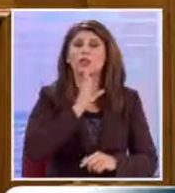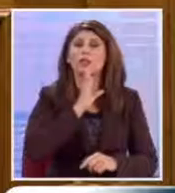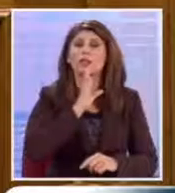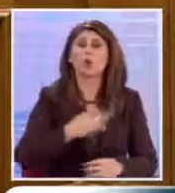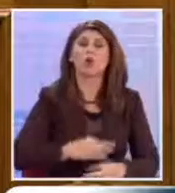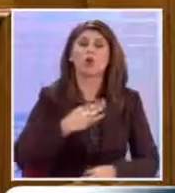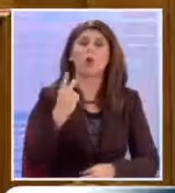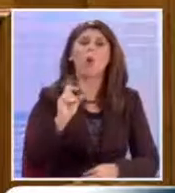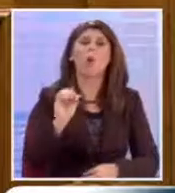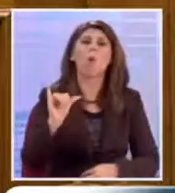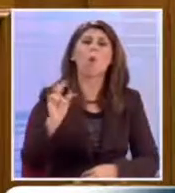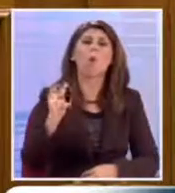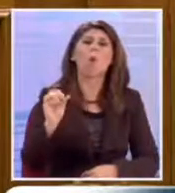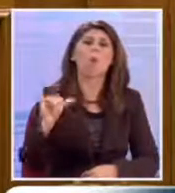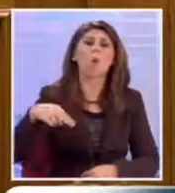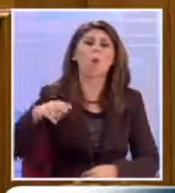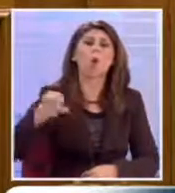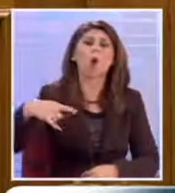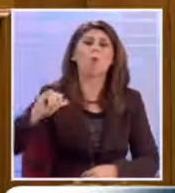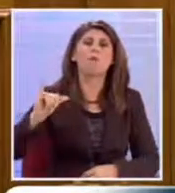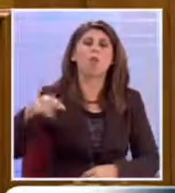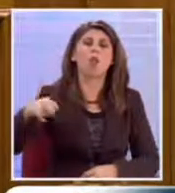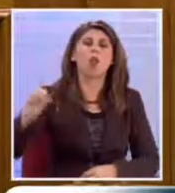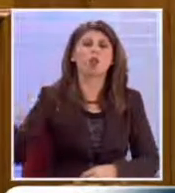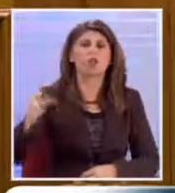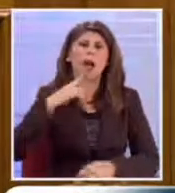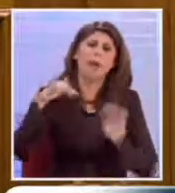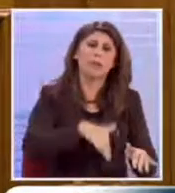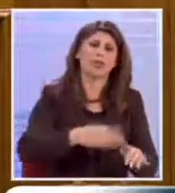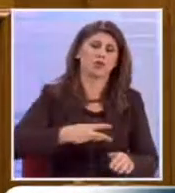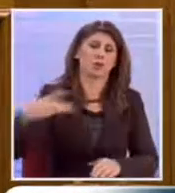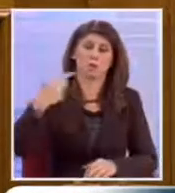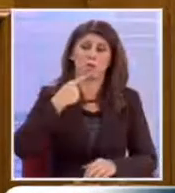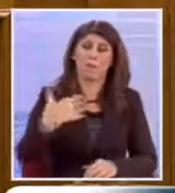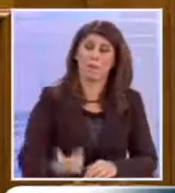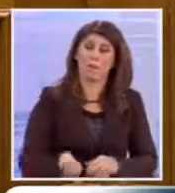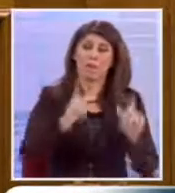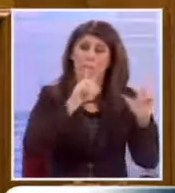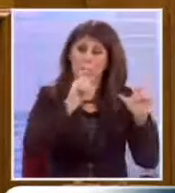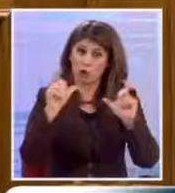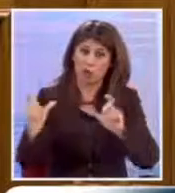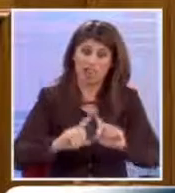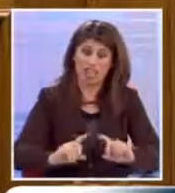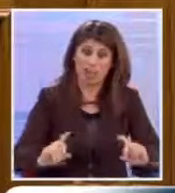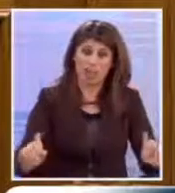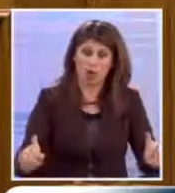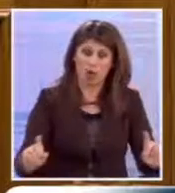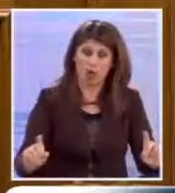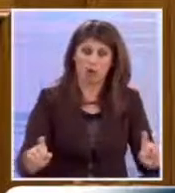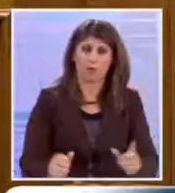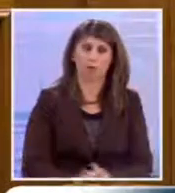ο κ. Κουκουλόπουλος, κάνοντας επίθεση προς το ΣΥΡΙΖΑ, και είπε το εξής, ότι υπάρχει, λέει, φωτογραφικό υλικό το